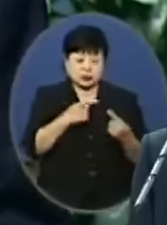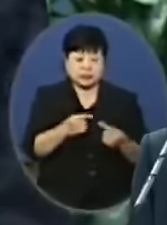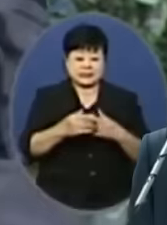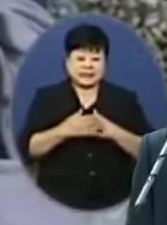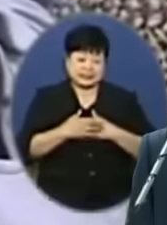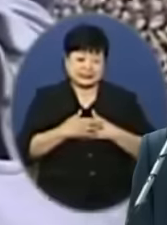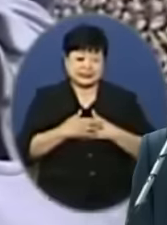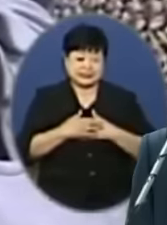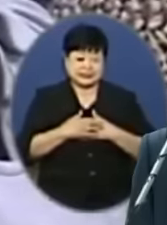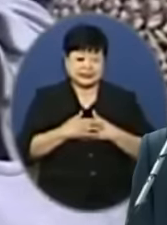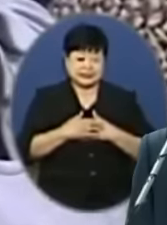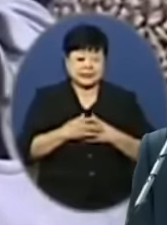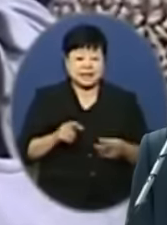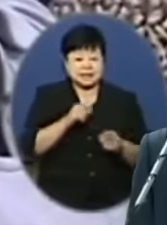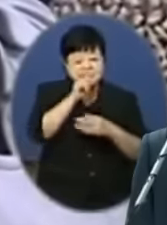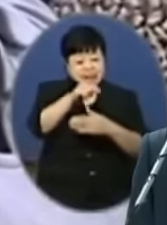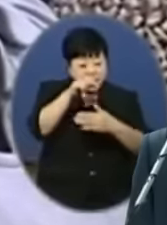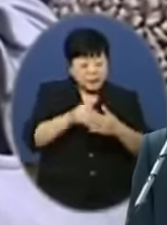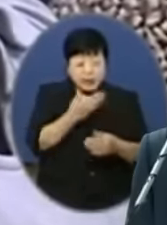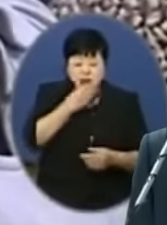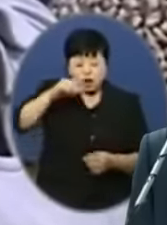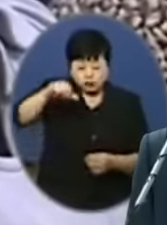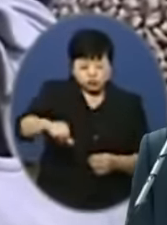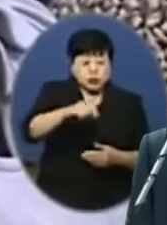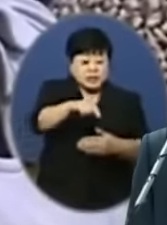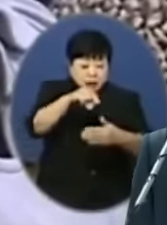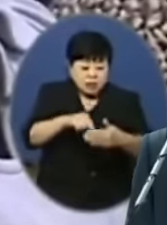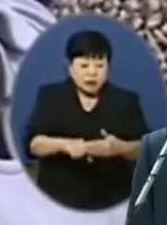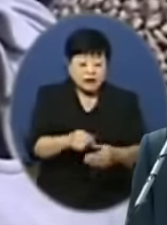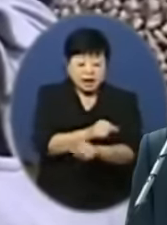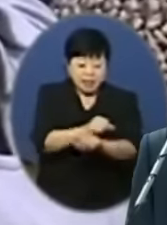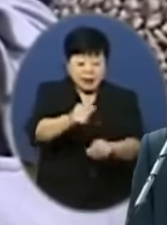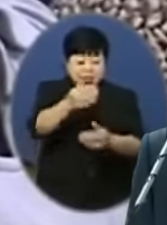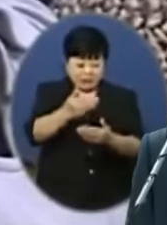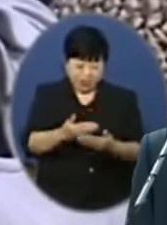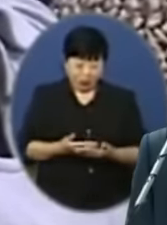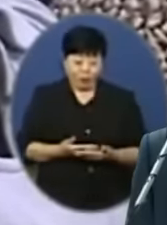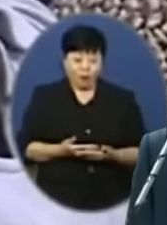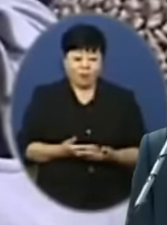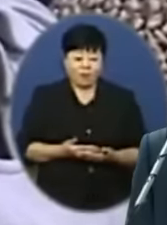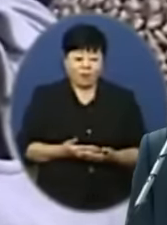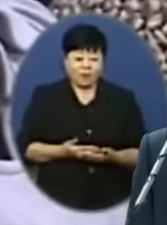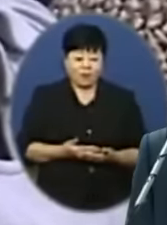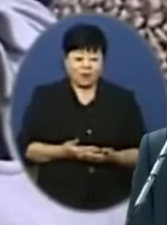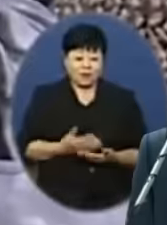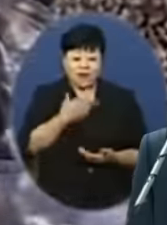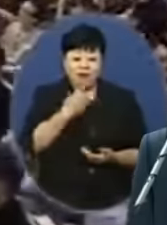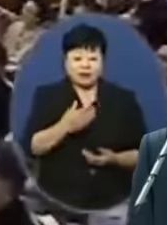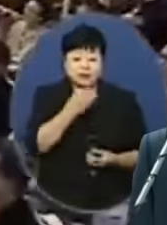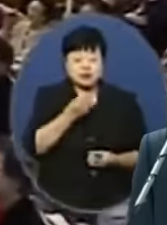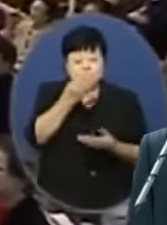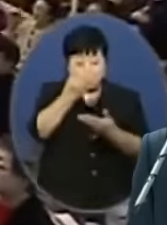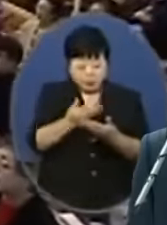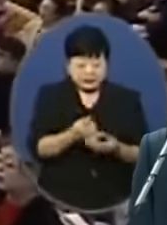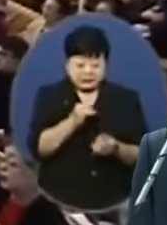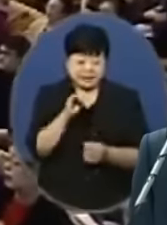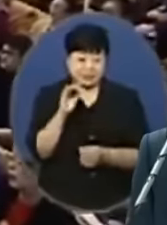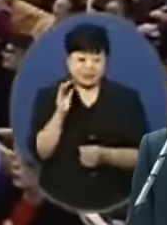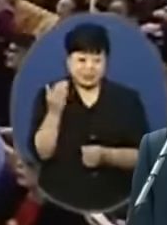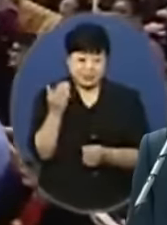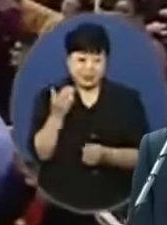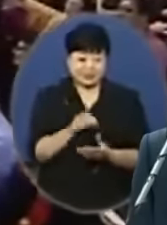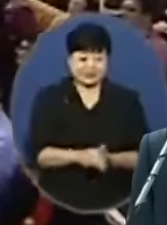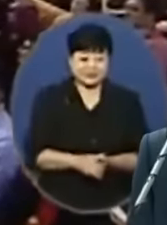나는 삶의 저주에서 해방되고 아브라함의 복을 받은 사람이다.